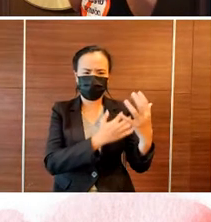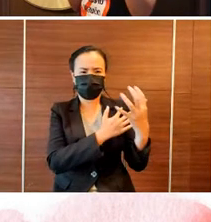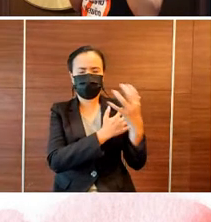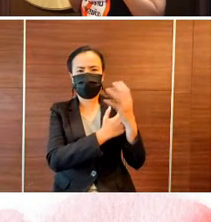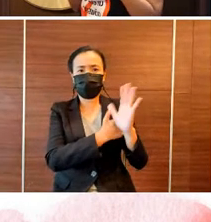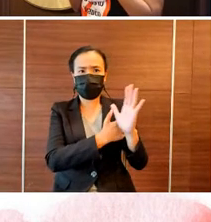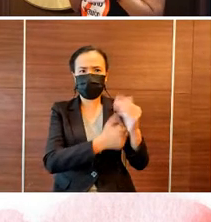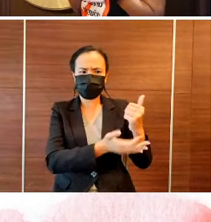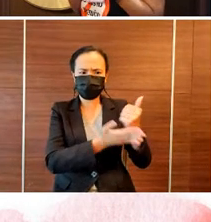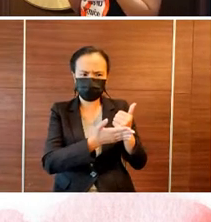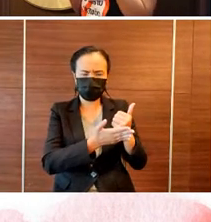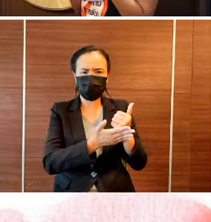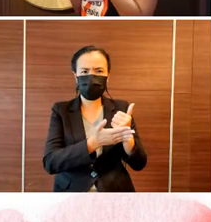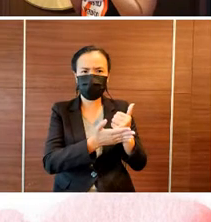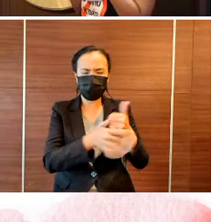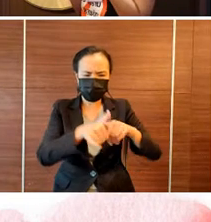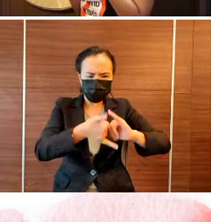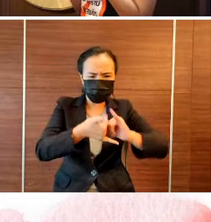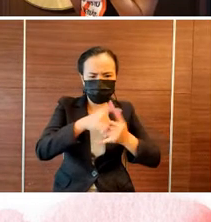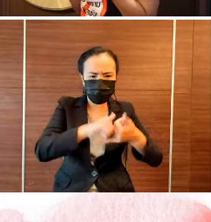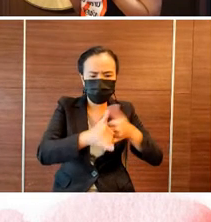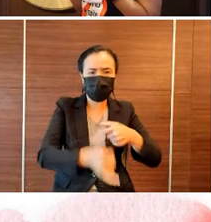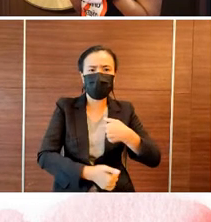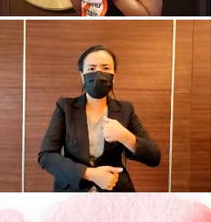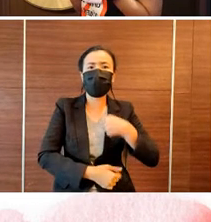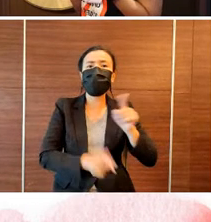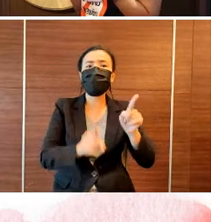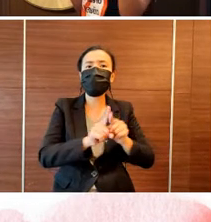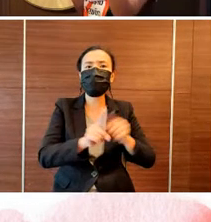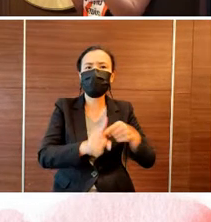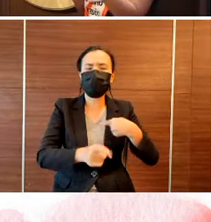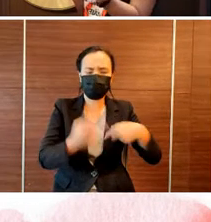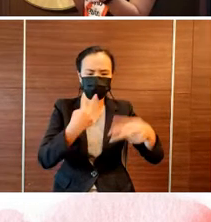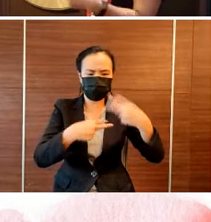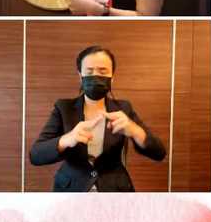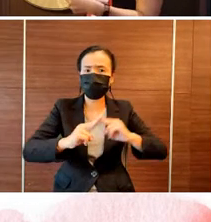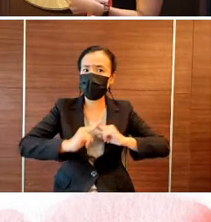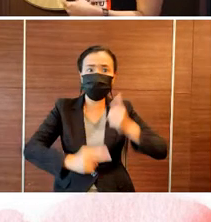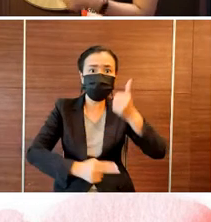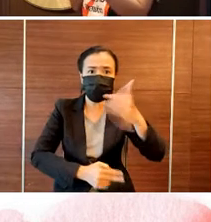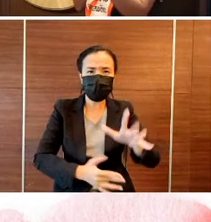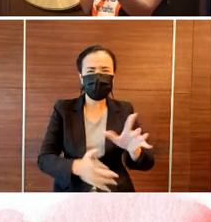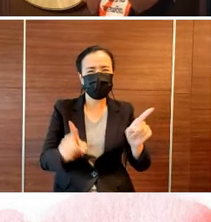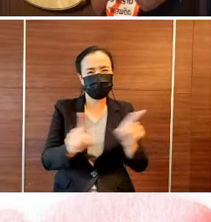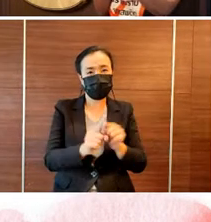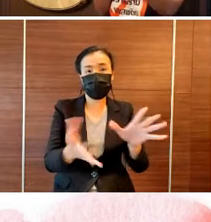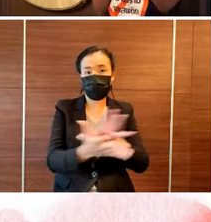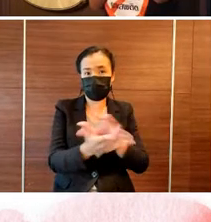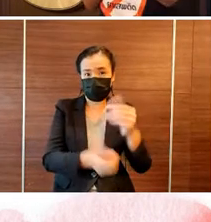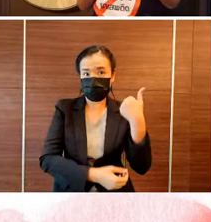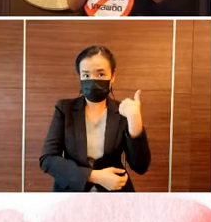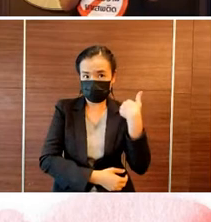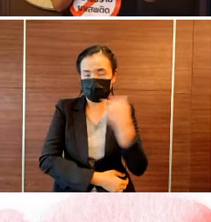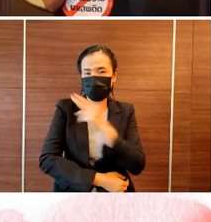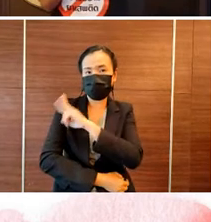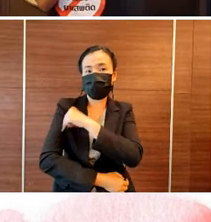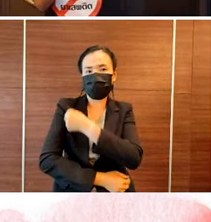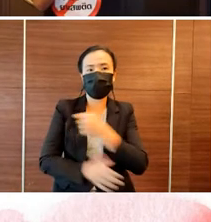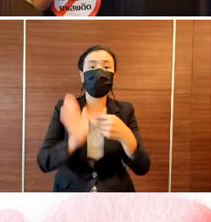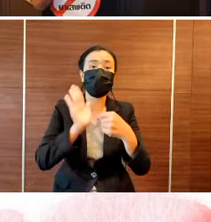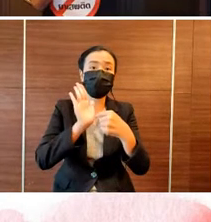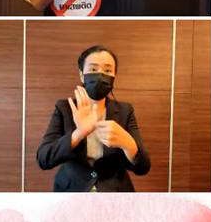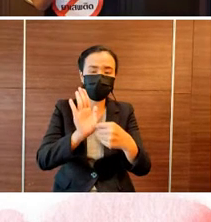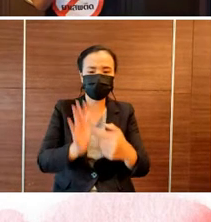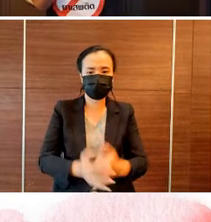ช่วยดูด้วยว่าอย่าทำอะไรเราเพราะแปลว่าเราไม่สามารถให้คอนเซนต์ได้เคยมีว่าทำนี้ไหมอย่างเงี้ยนะคะอันนี้จากแค่ยกตัวอย่างให้ดู